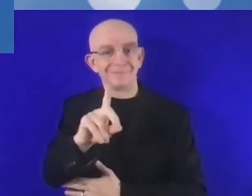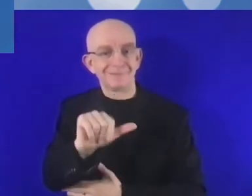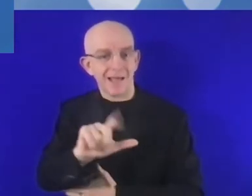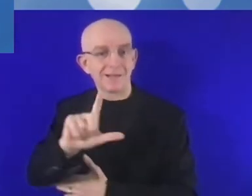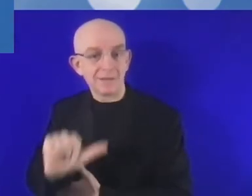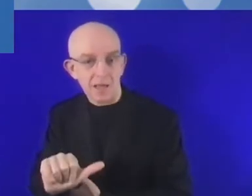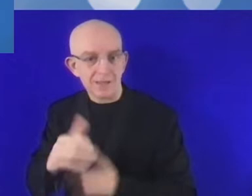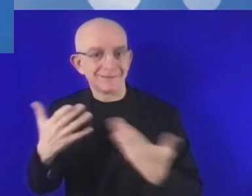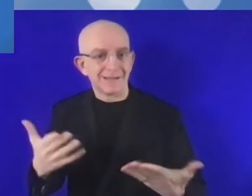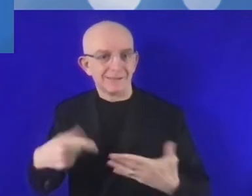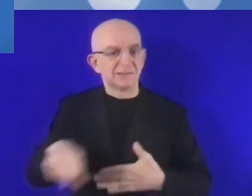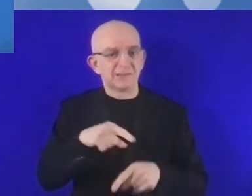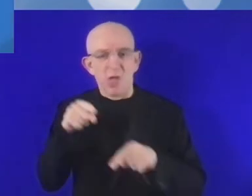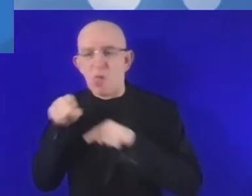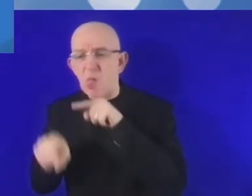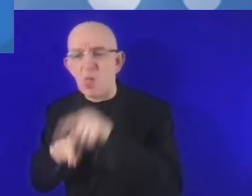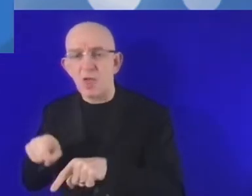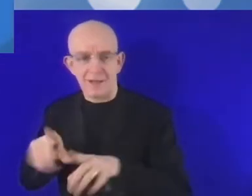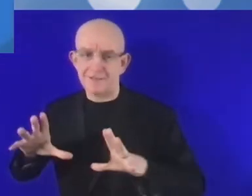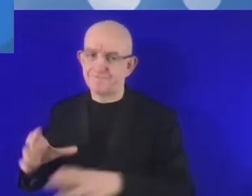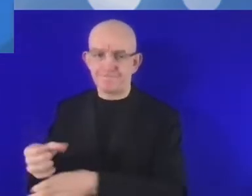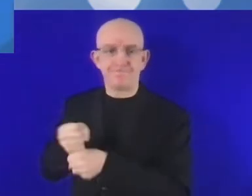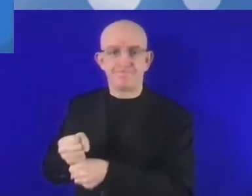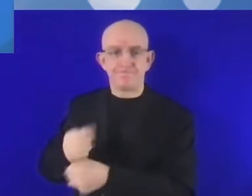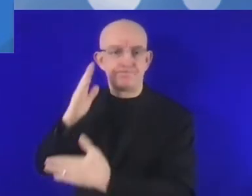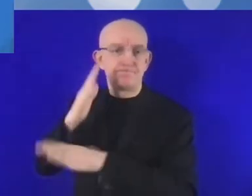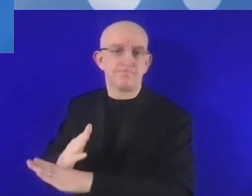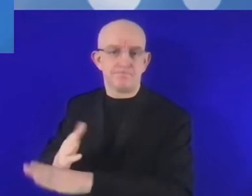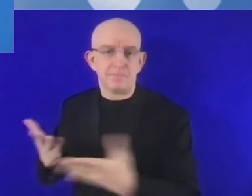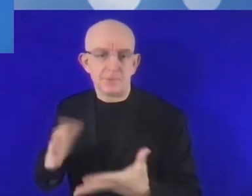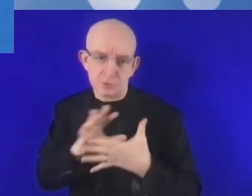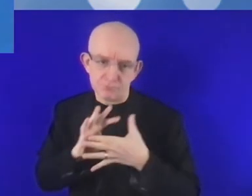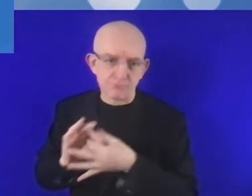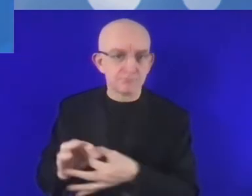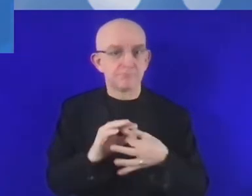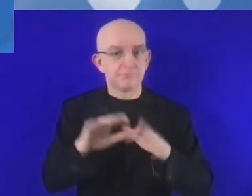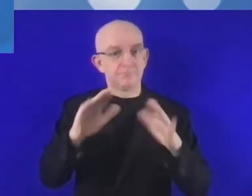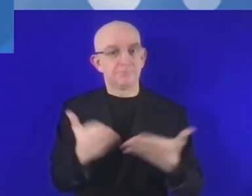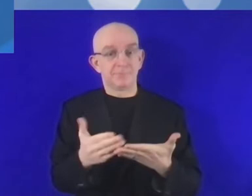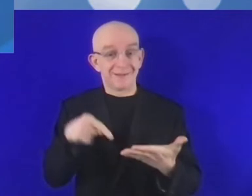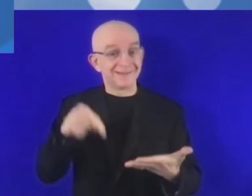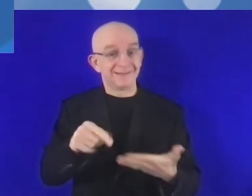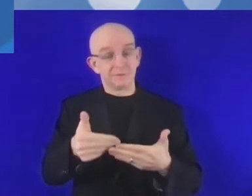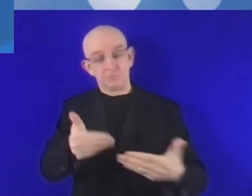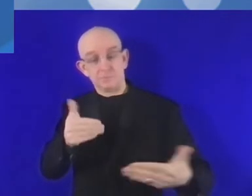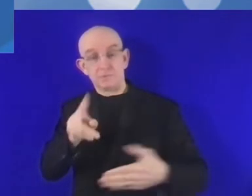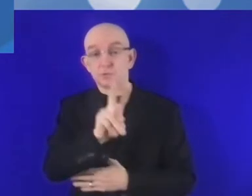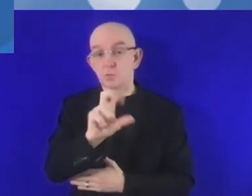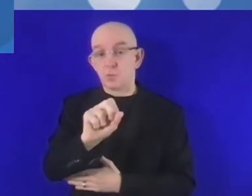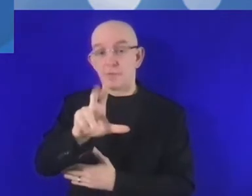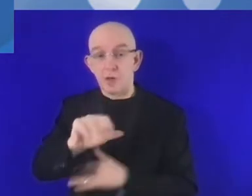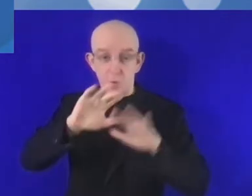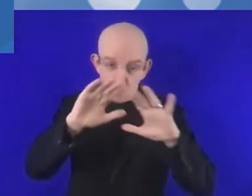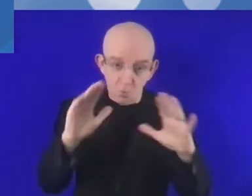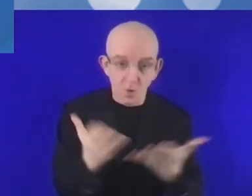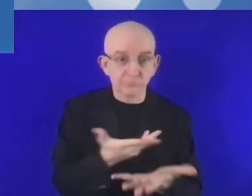السيطرة على بياناتنا، من خلال التصدي للمعلومات المضللة وخطاب الكراهية، بتوصيل الجميع